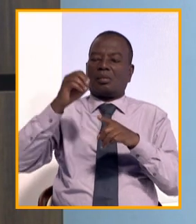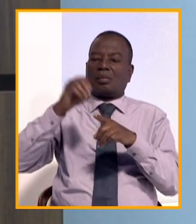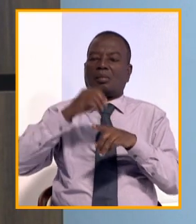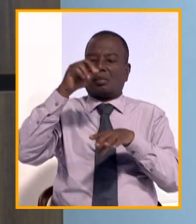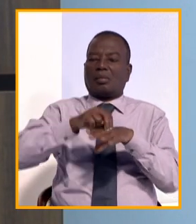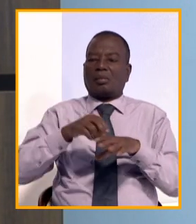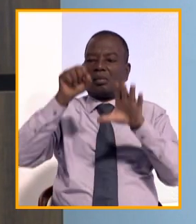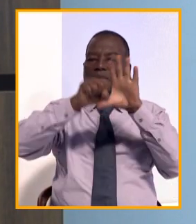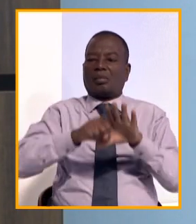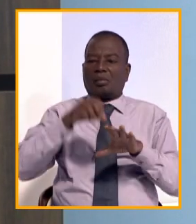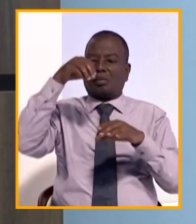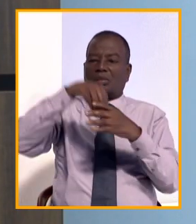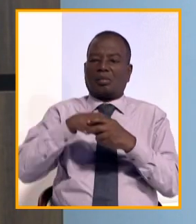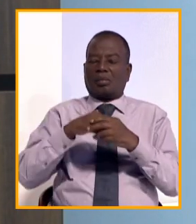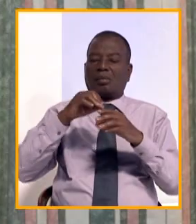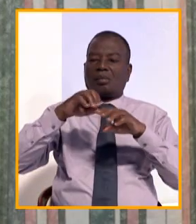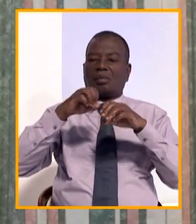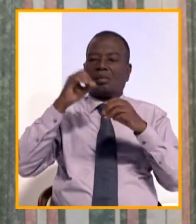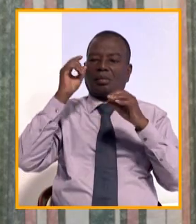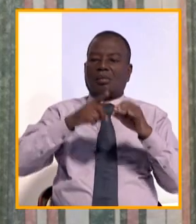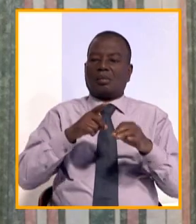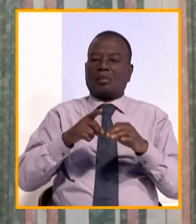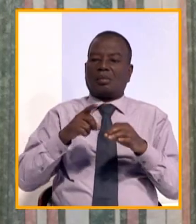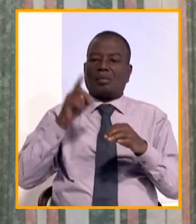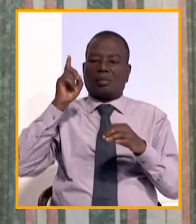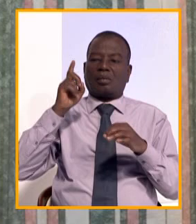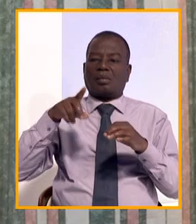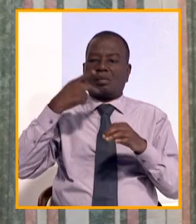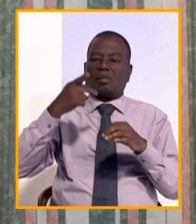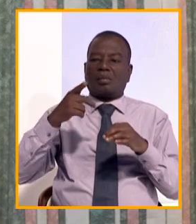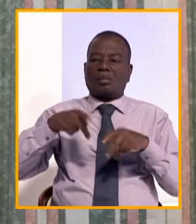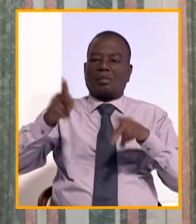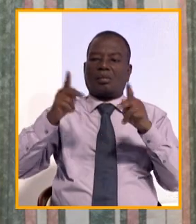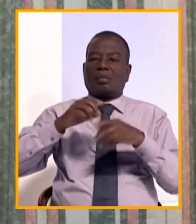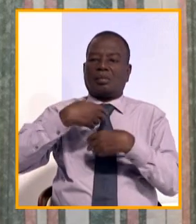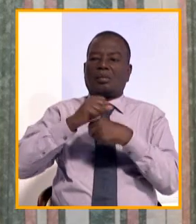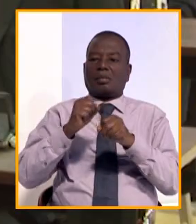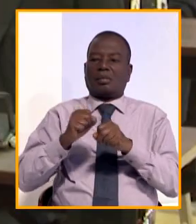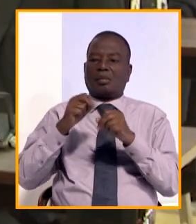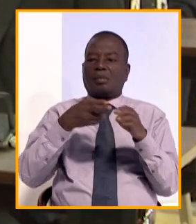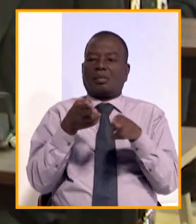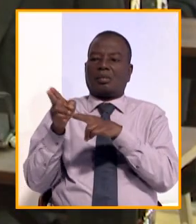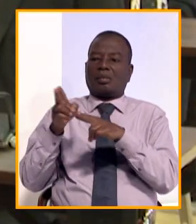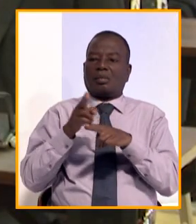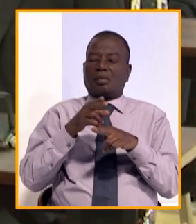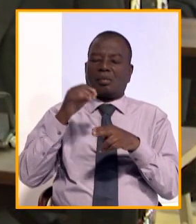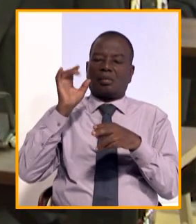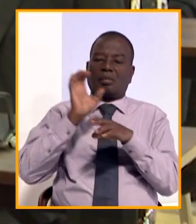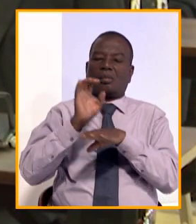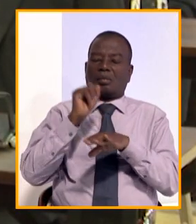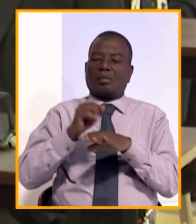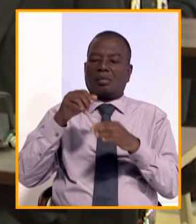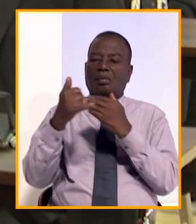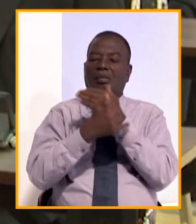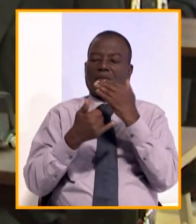décision de ces organisations interparlementaires. La diplomatie parlementaire permet de créer des réseaux. Que serait la Côte d'Ivoire, un